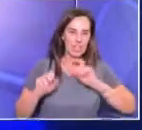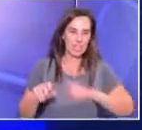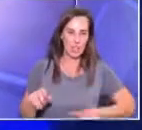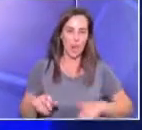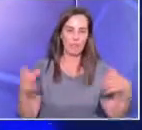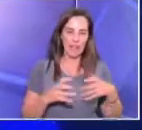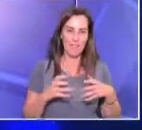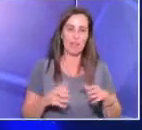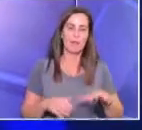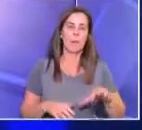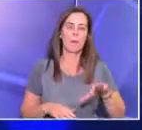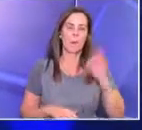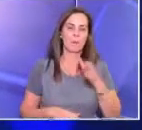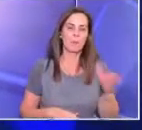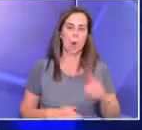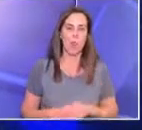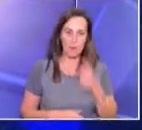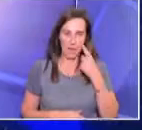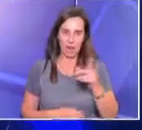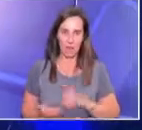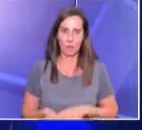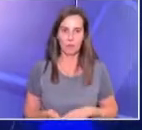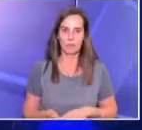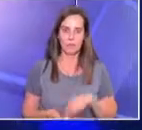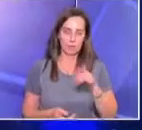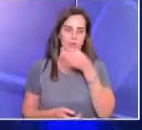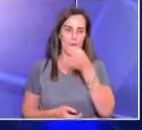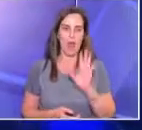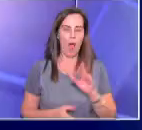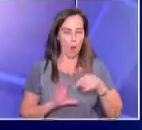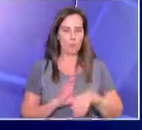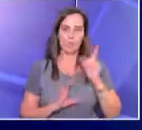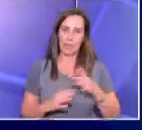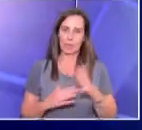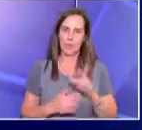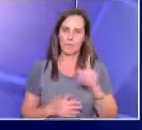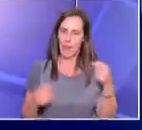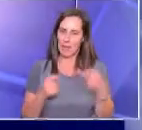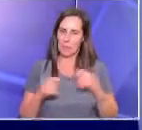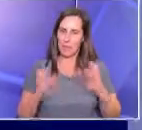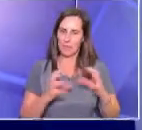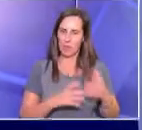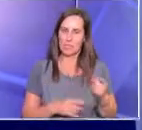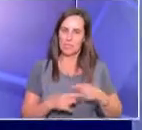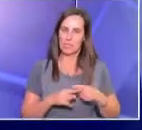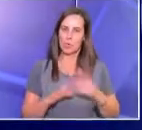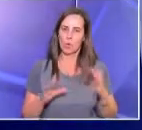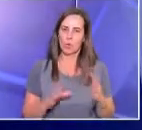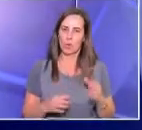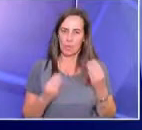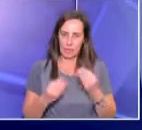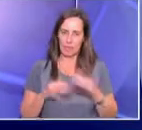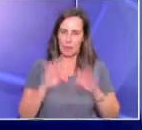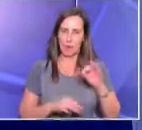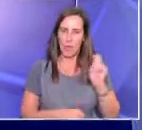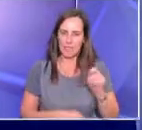חברתיים סוציאליים, מצביעים שמאלה. מעניין. נראה לך? קודם כל, זו שאלת עומק שצריך לבחון, אבל לגבי המפלגות, זה היה סוג של הרצה. עוד רגע